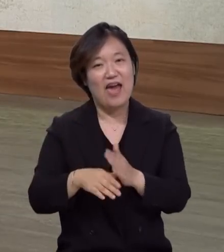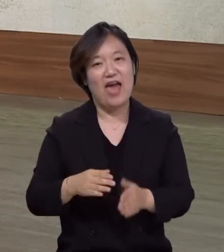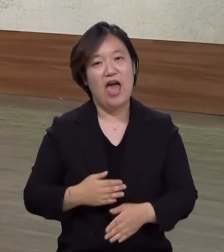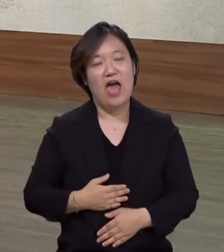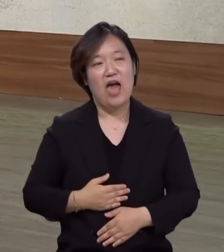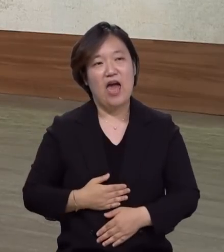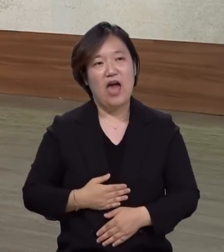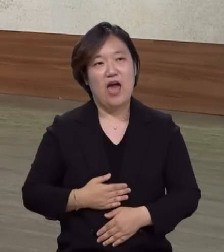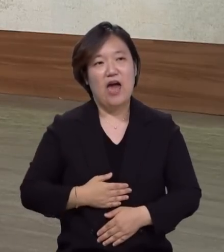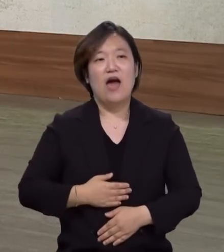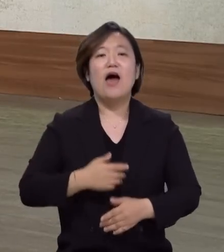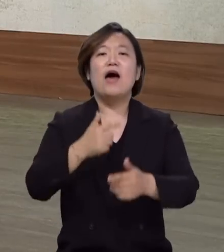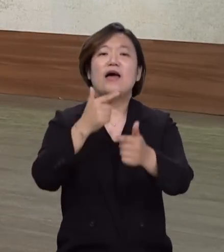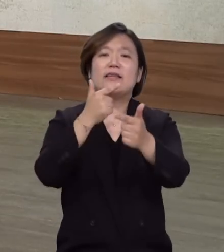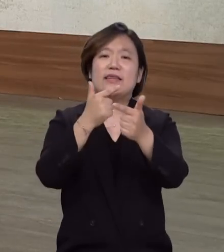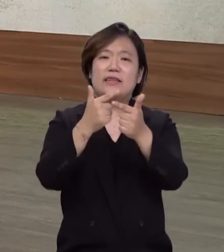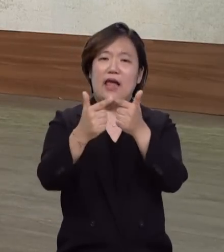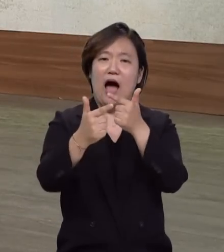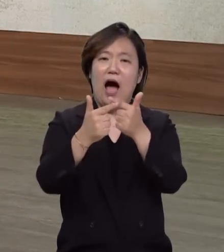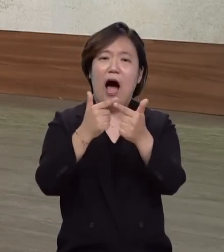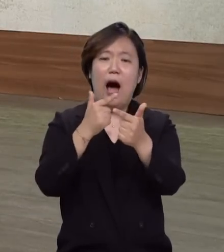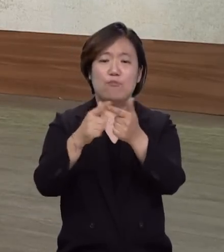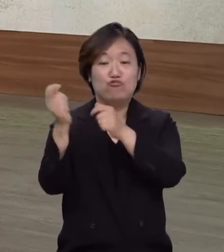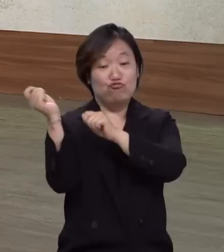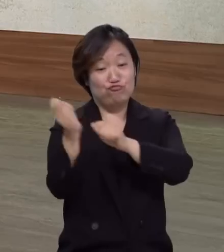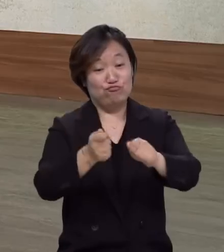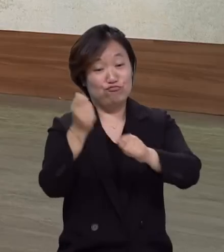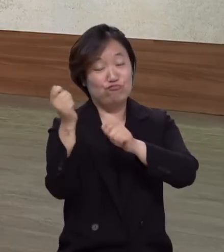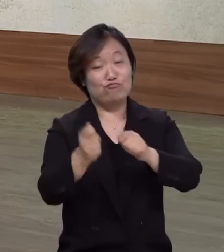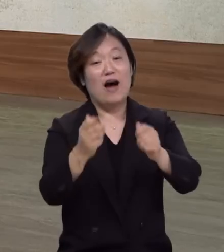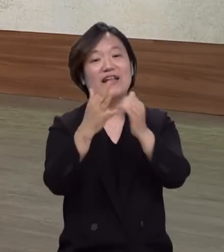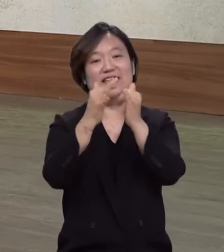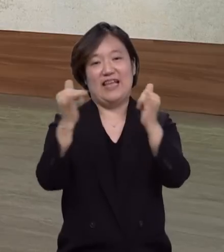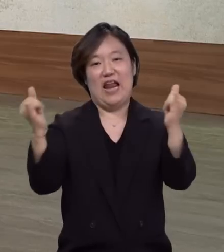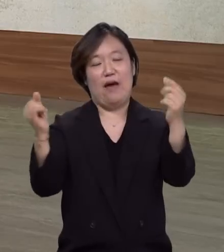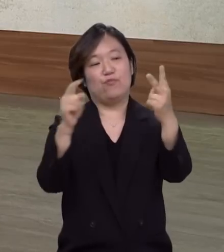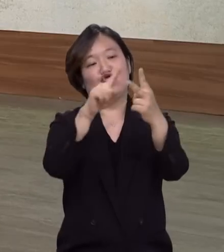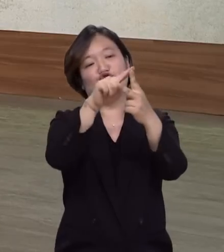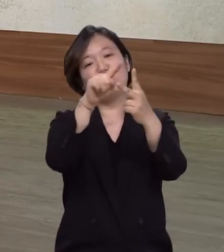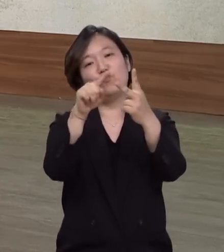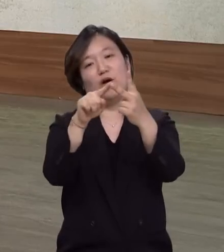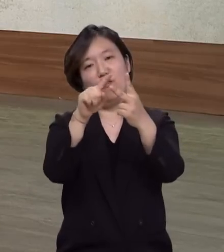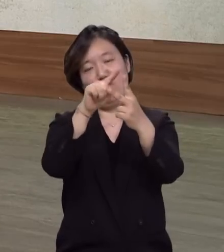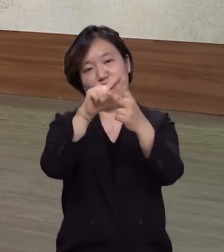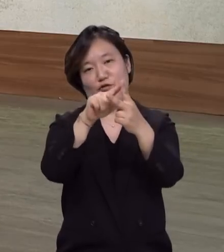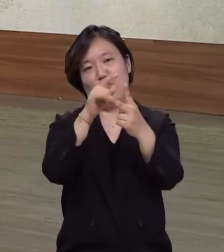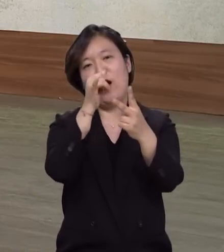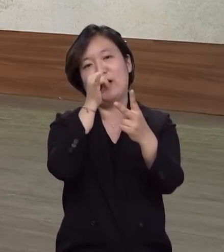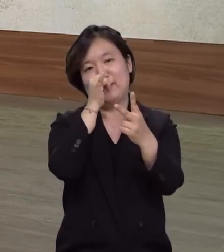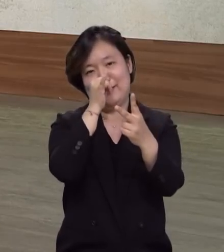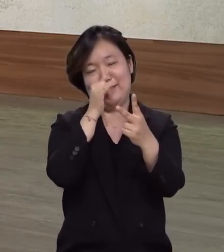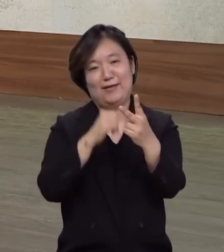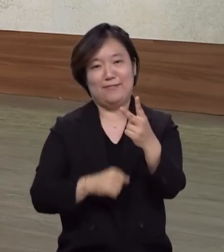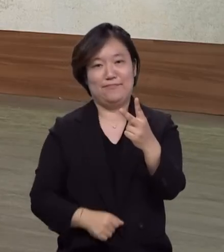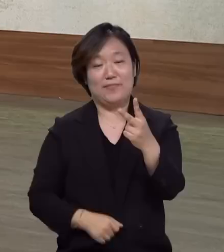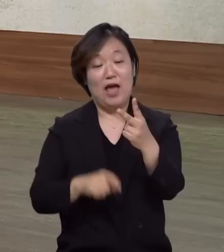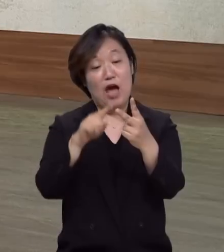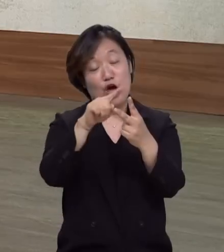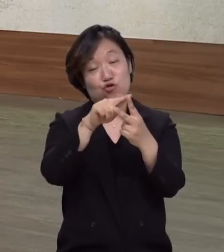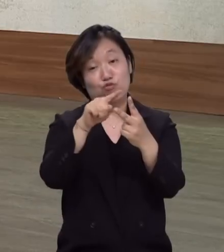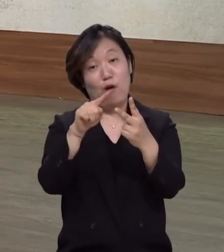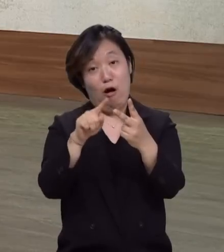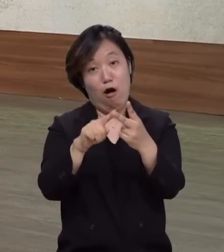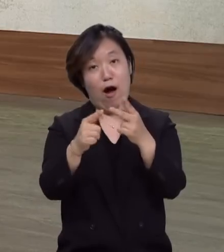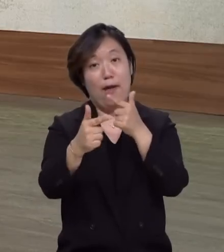두 나무꾼이 있었다고 합니다 두 명의 나무꾼이 있었는데이 두 명의 나무꾼이 항상